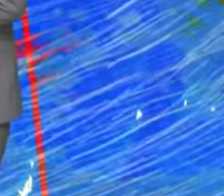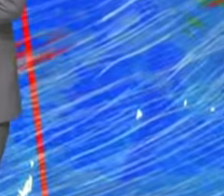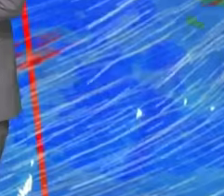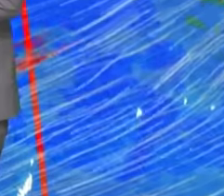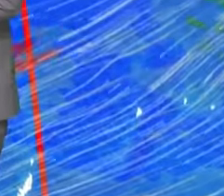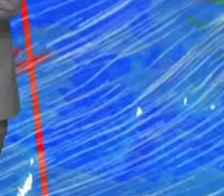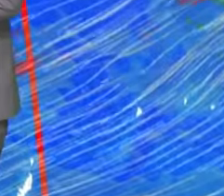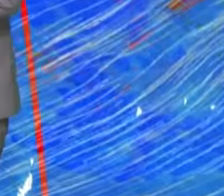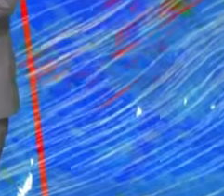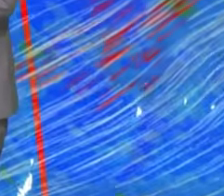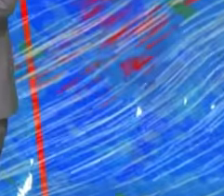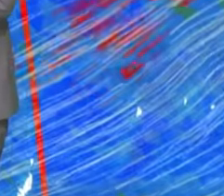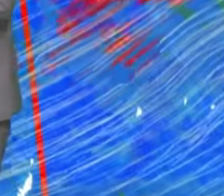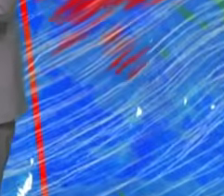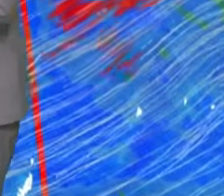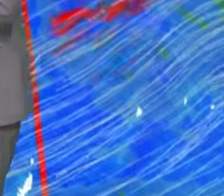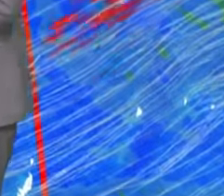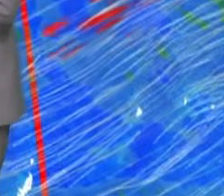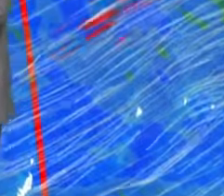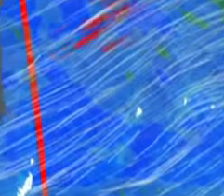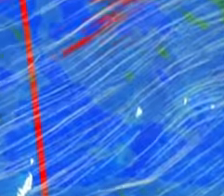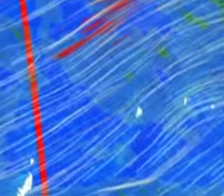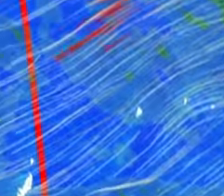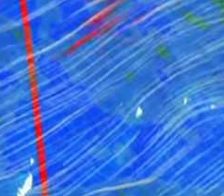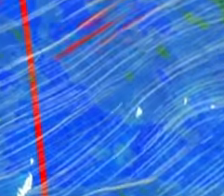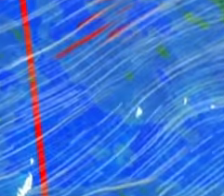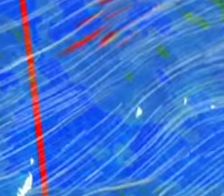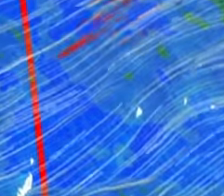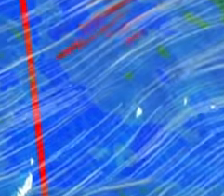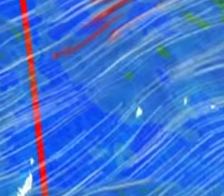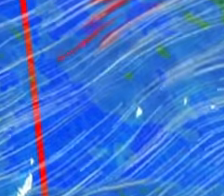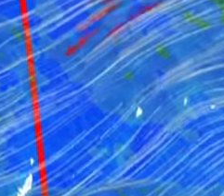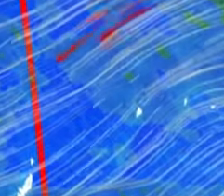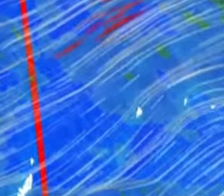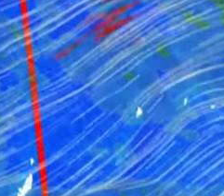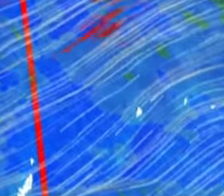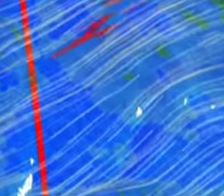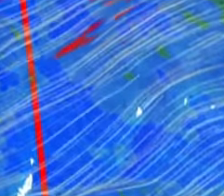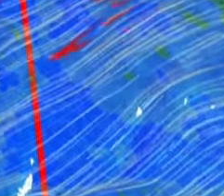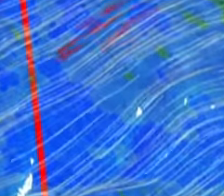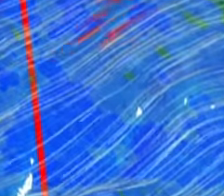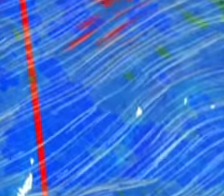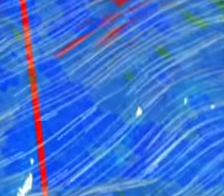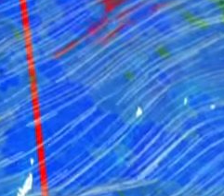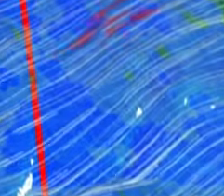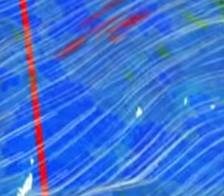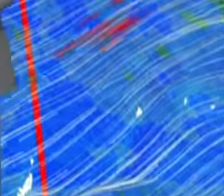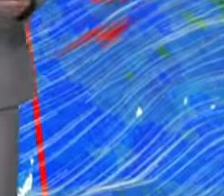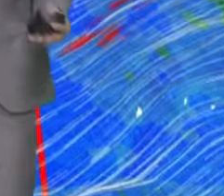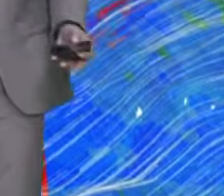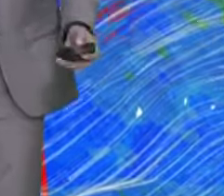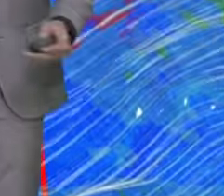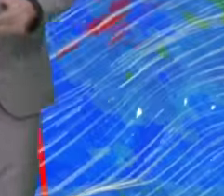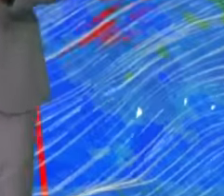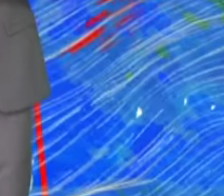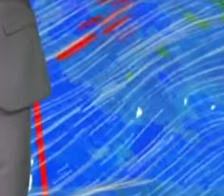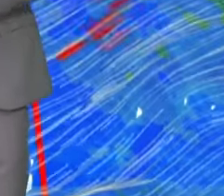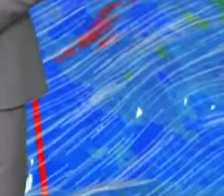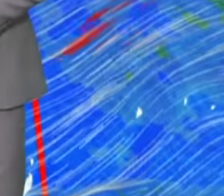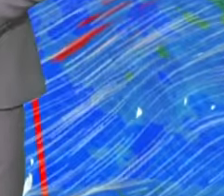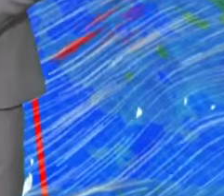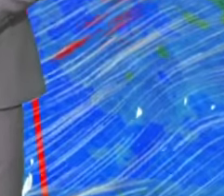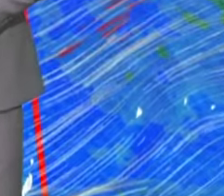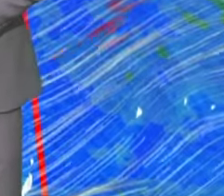lalakas itong amihan at tutok naman ang kaulapang dala ng shear line sa may Quezon at sa Bicol Region. Wala namang nakikitang sama